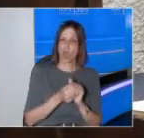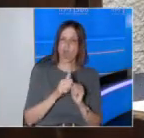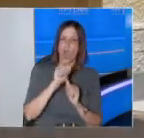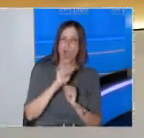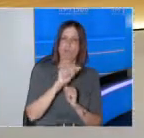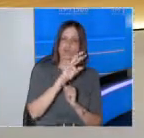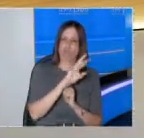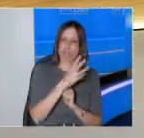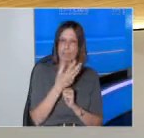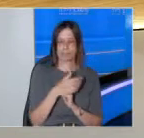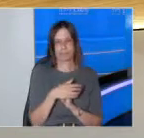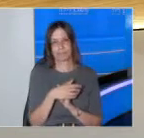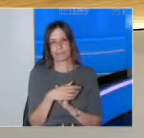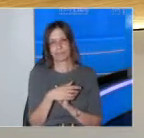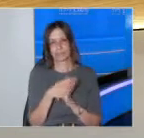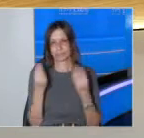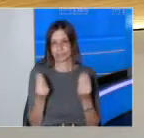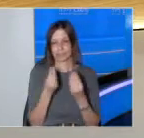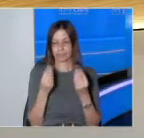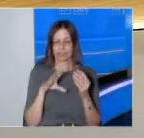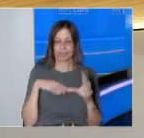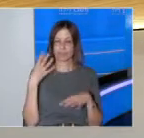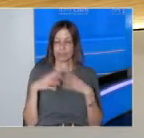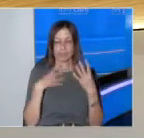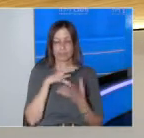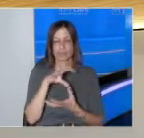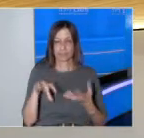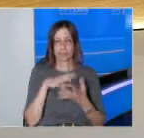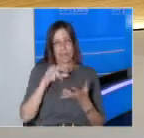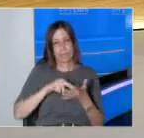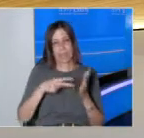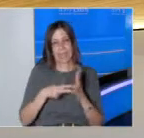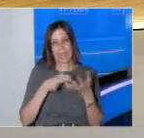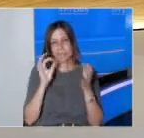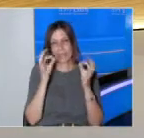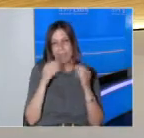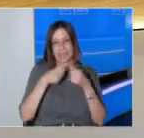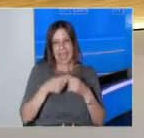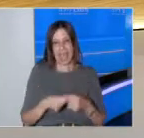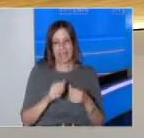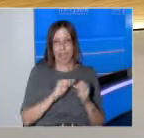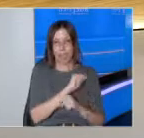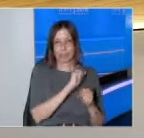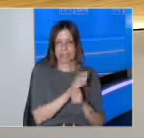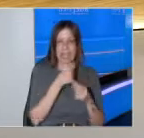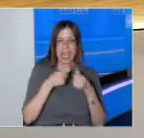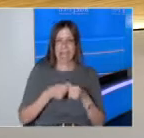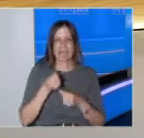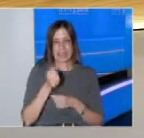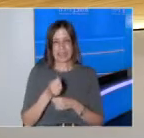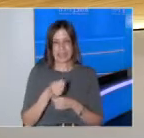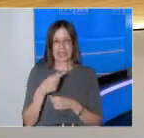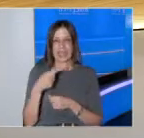שחאדה. הדבר כאמור עורר סערה גדולה בקרב הפוליטיקאים, בעיקר חברי האופוזיציה. חברת הכנסת גלית